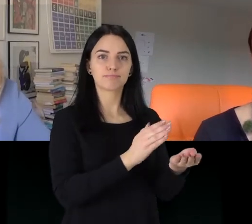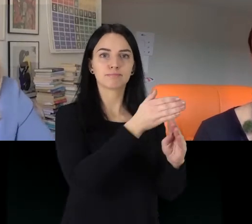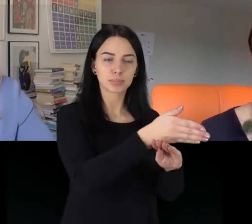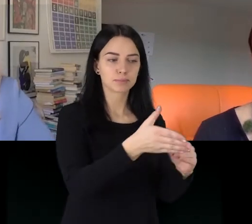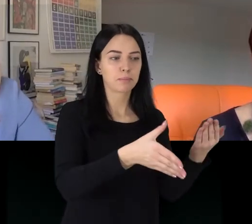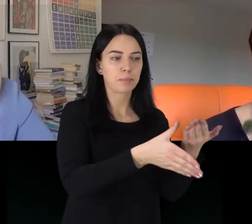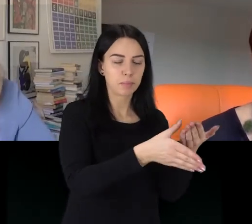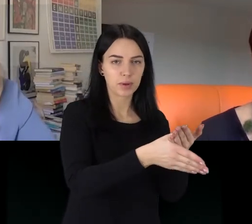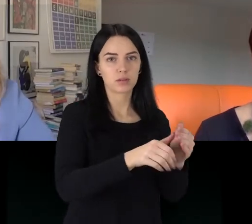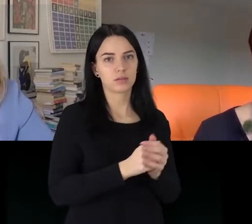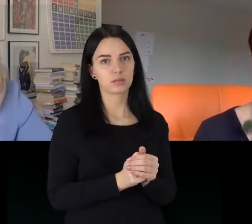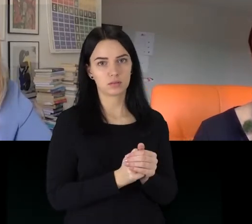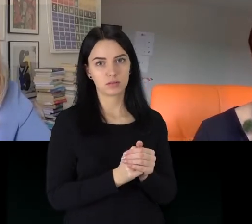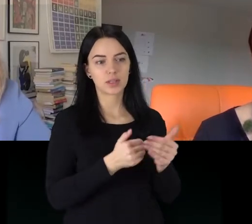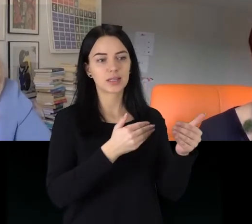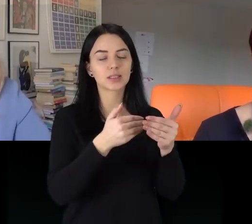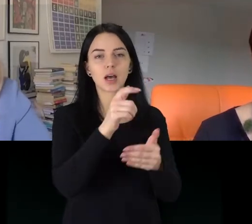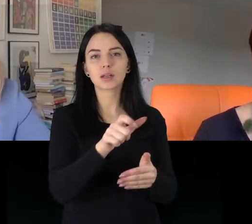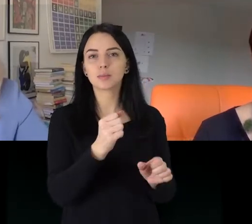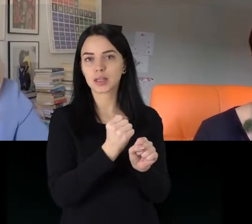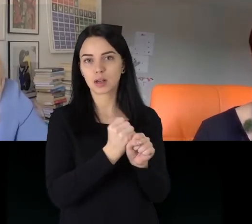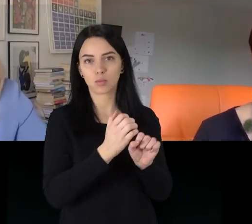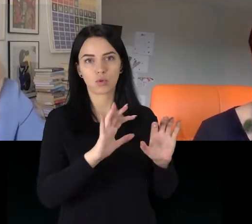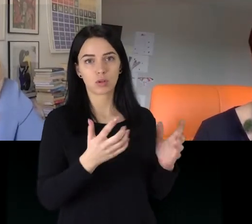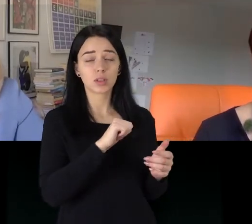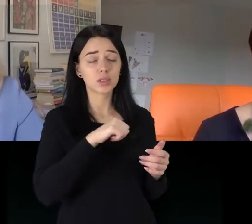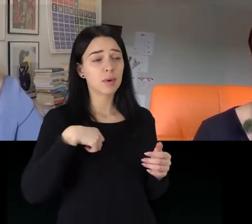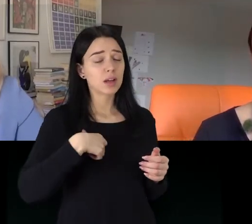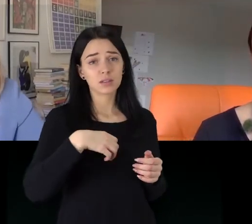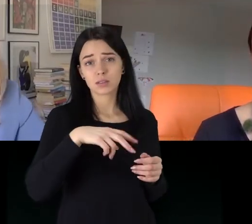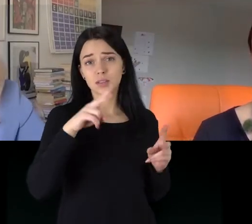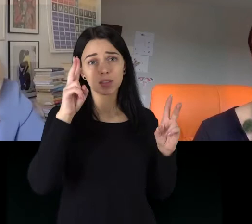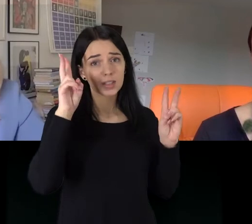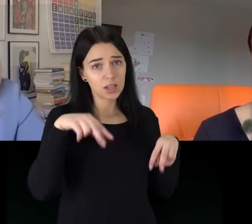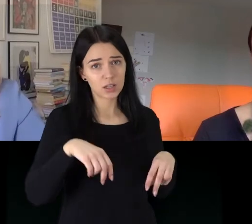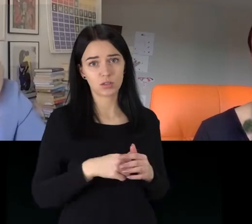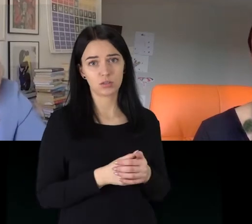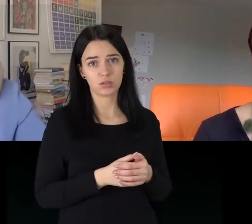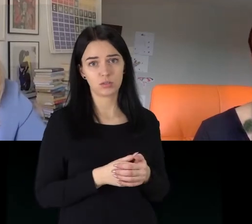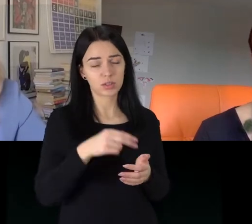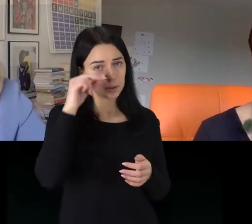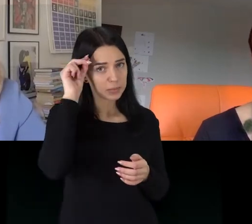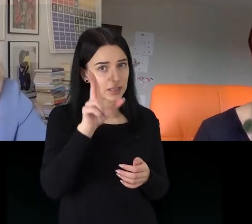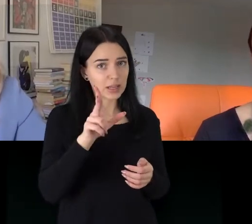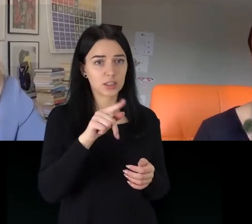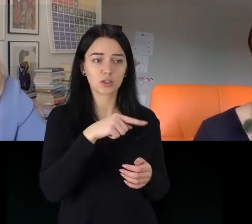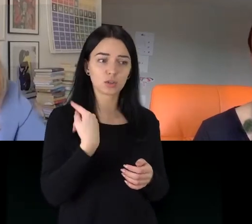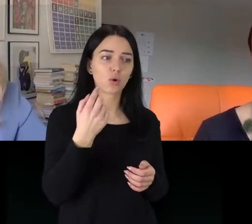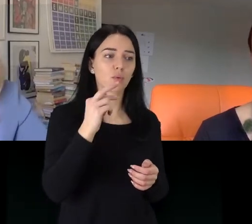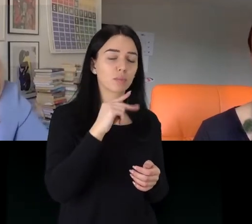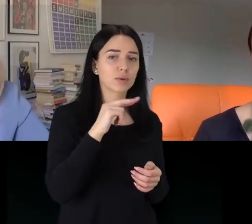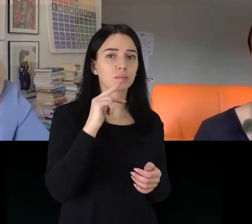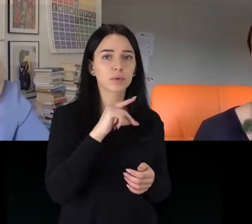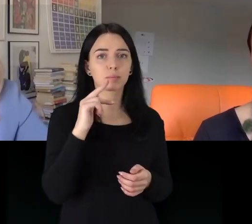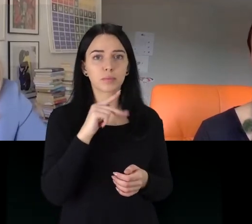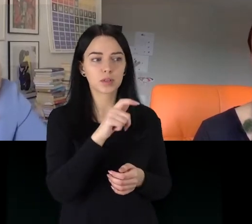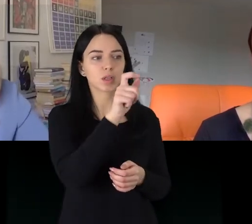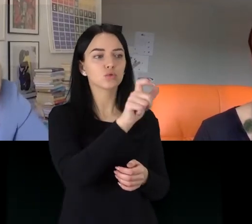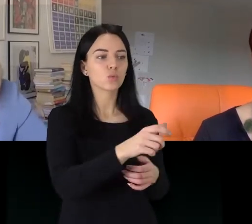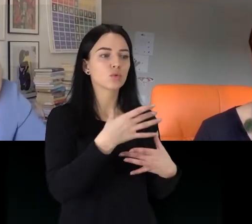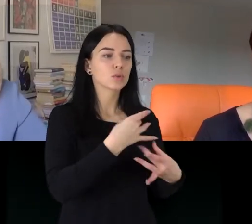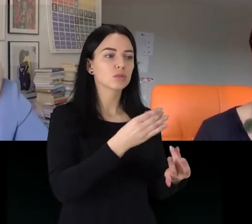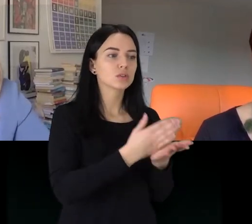irgi tiesiog iš nežinojimo, savaime suprantama, kad netyčia, labai daug klaidų. Mes nežinom, kaip su jais kalbėti